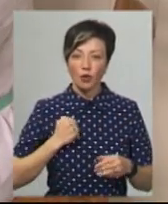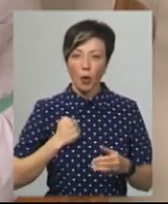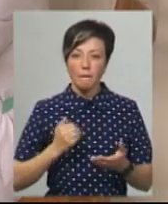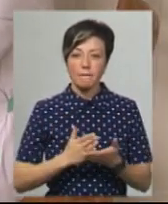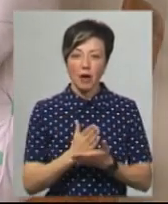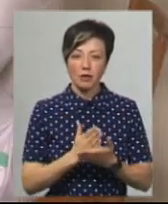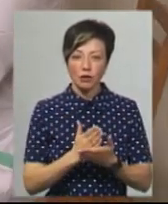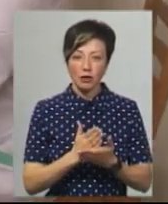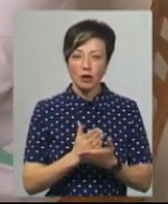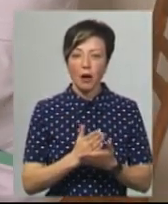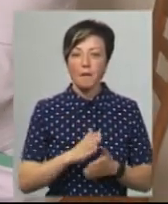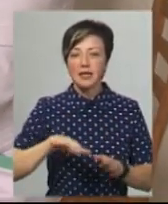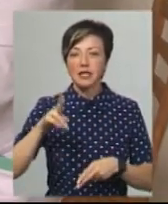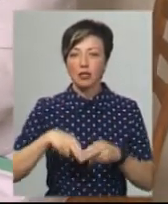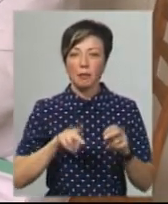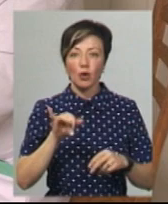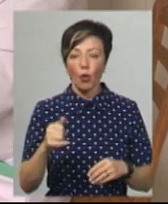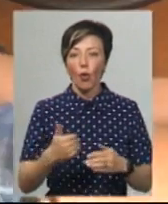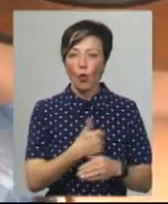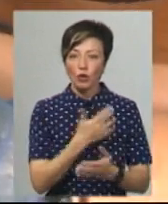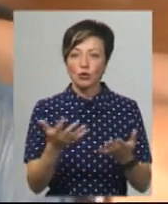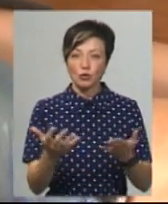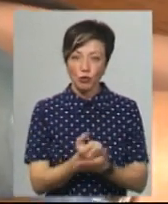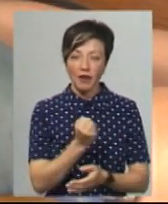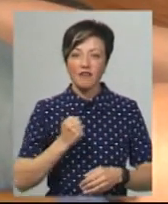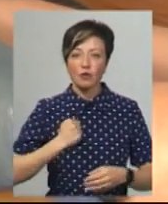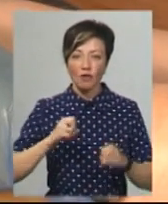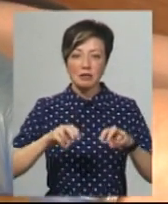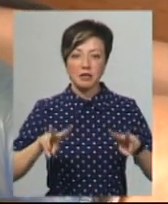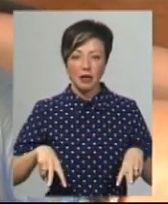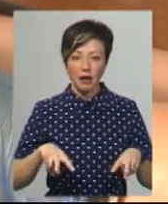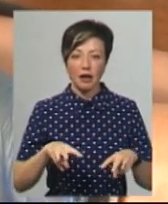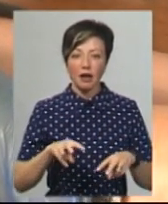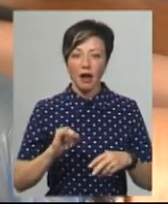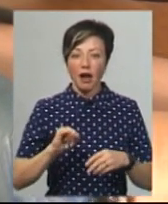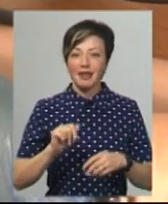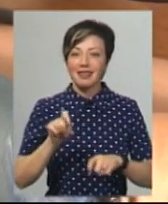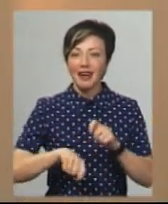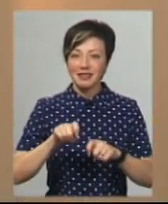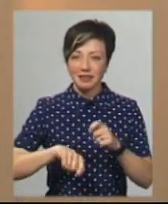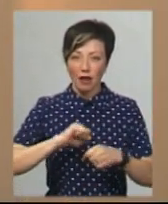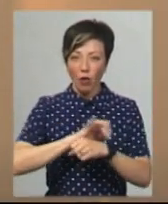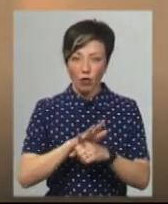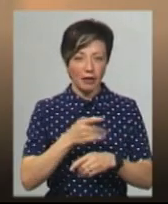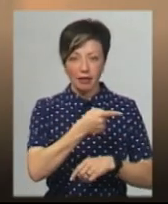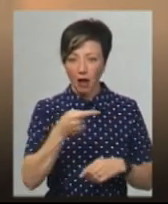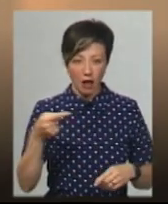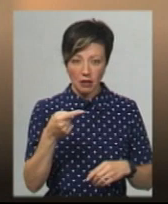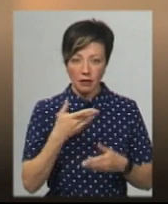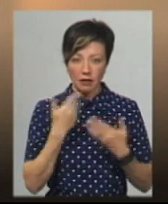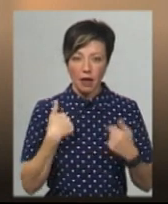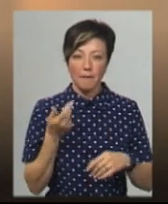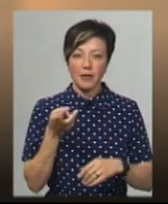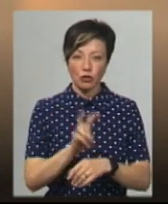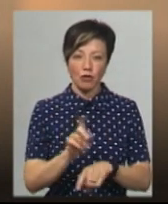профтехучилища номер 11. Хлопець каже, хоче здобути військову спеціальність. ІФА-тест, котрий проходив, показав негативний результат. Прийшов, мене